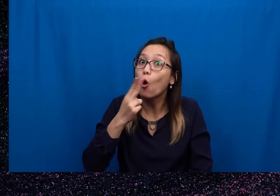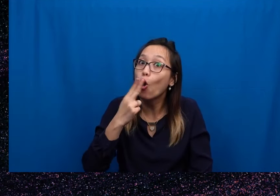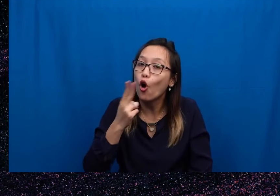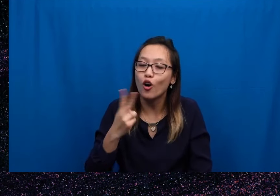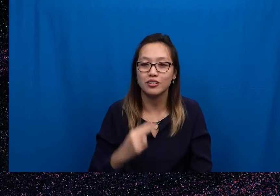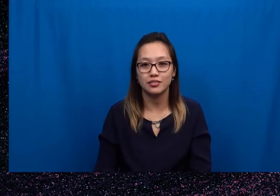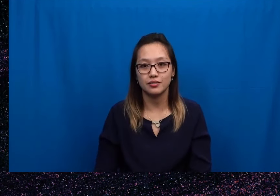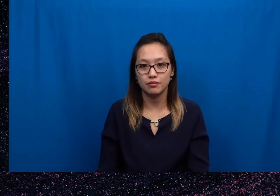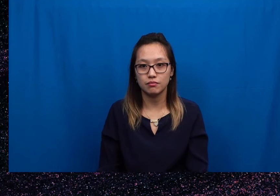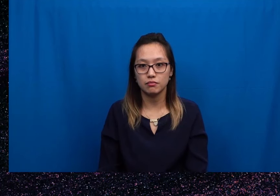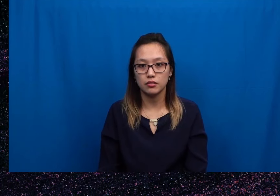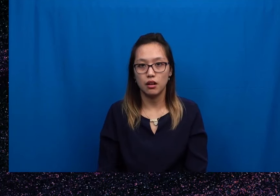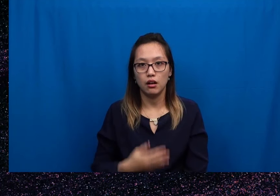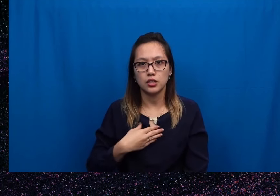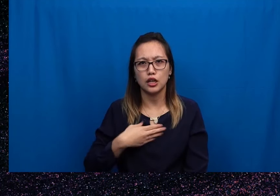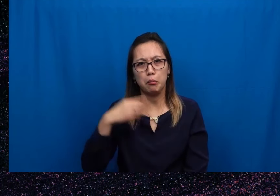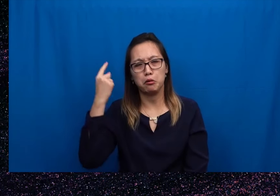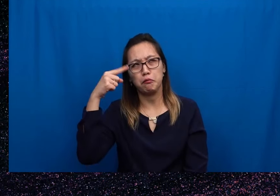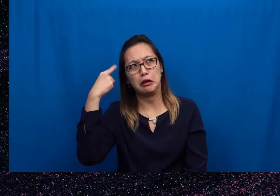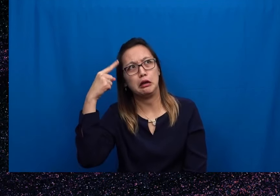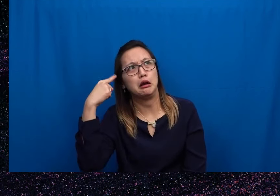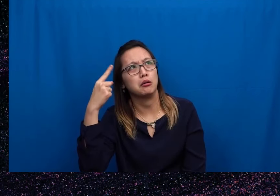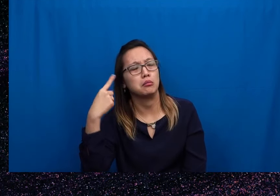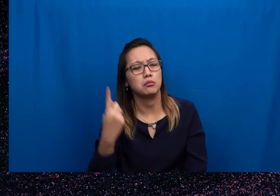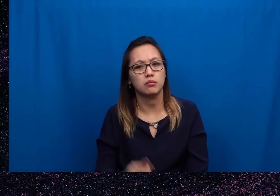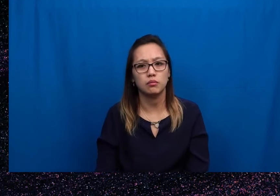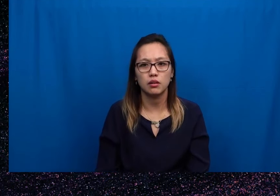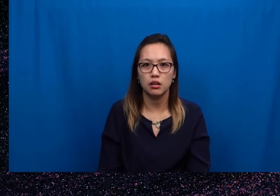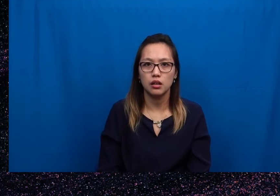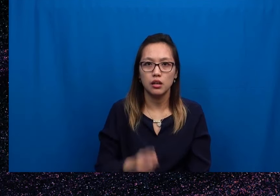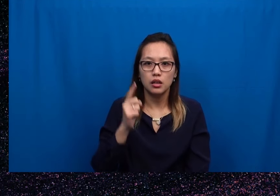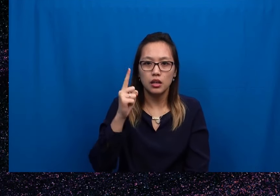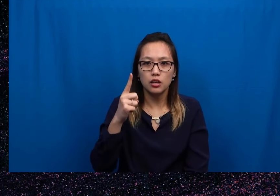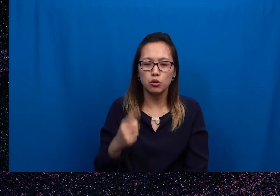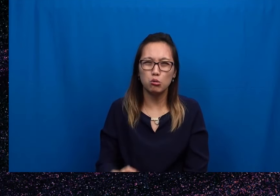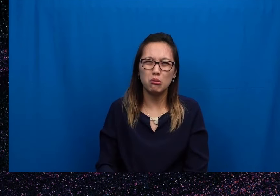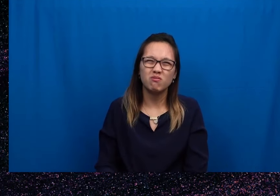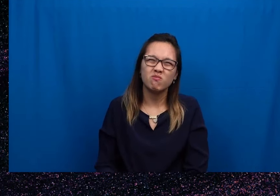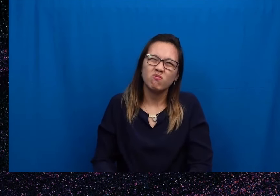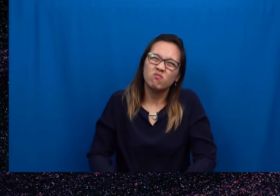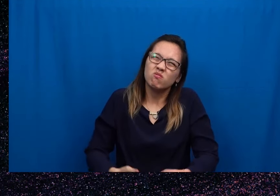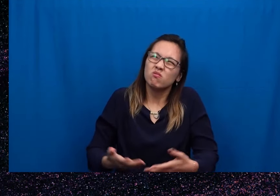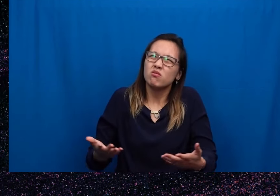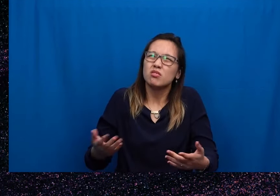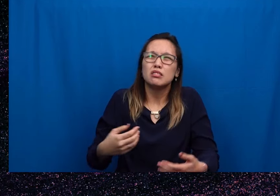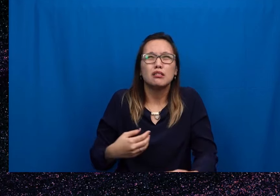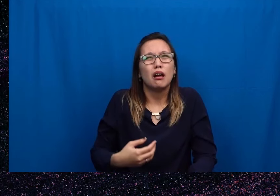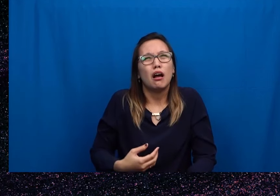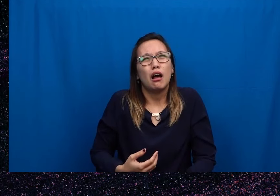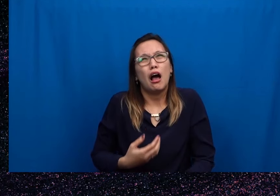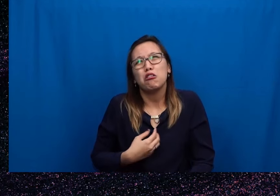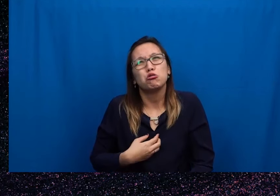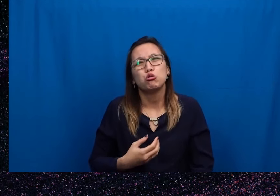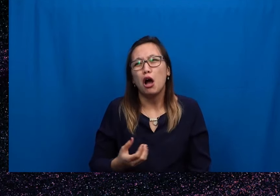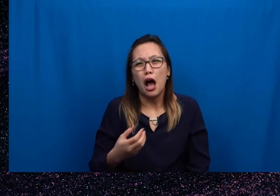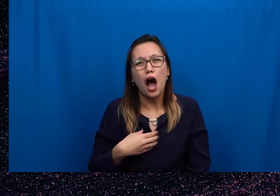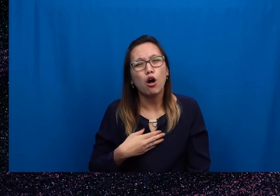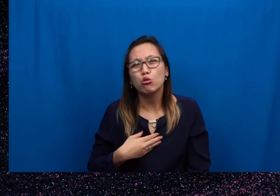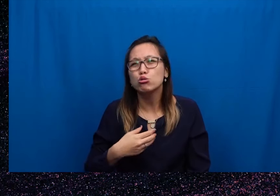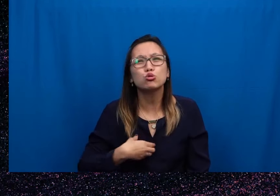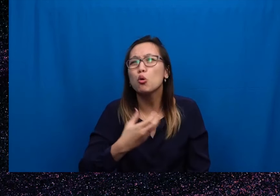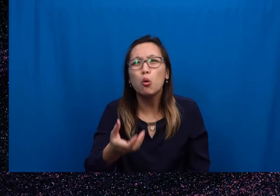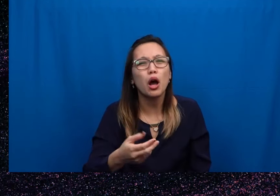berpikir, karena itu satu tindakan yang sudah saya sukai.